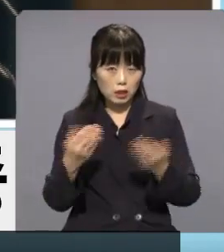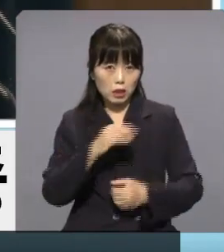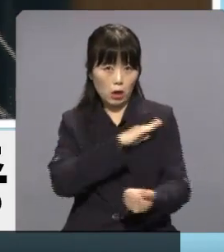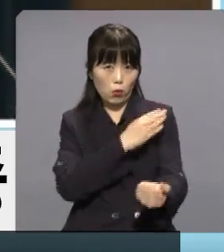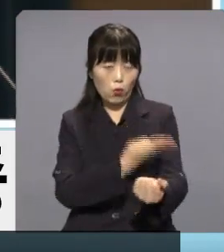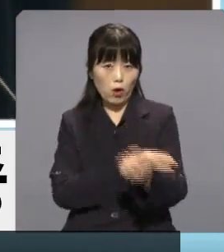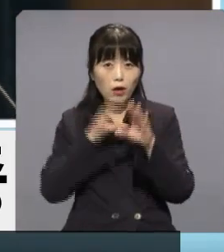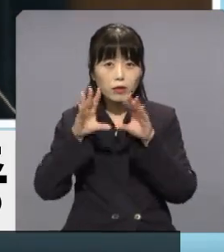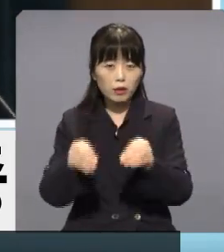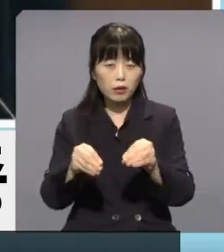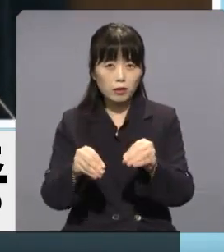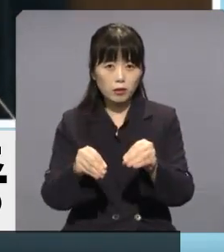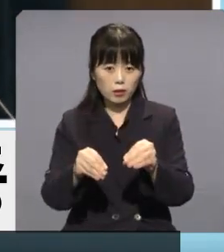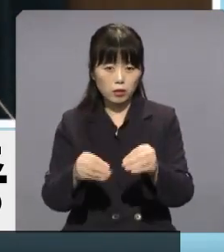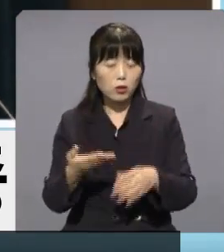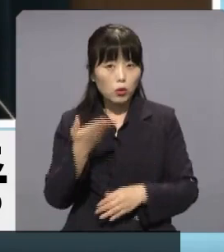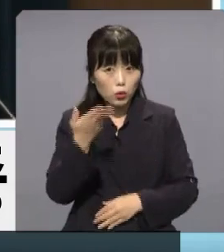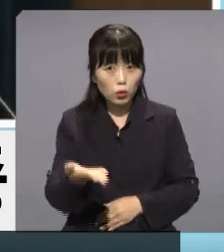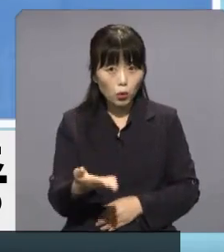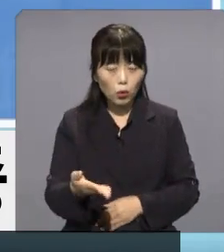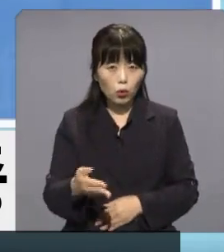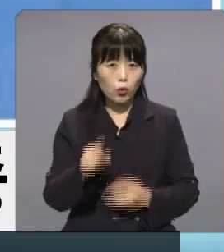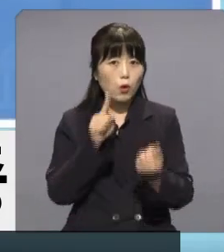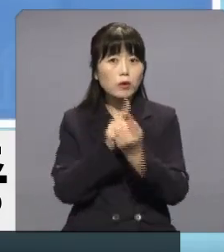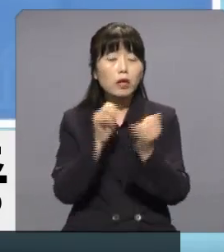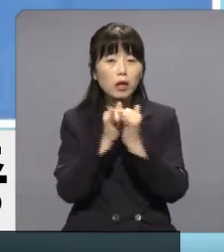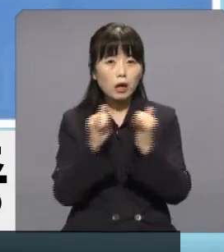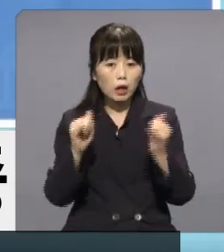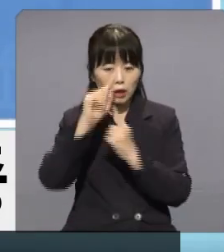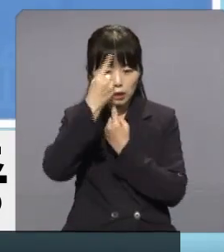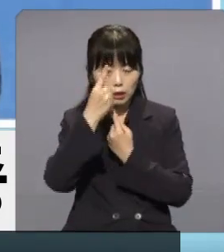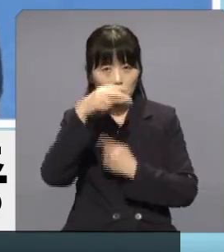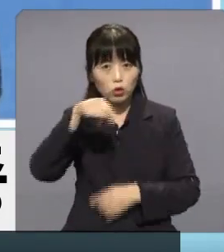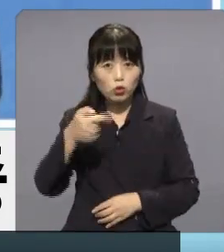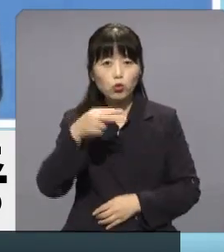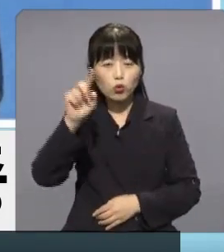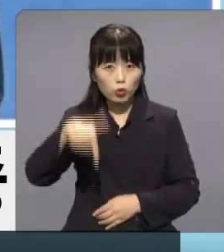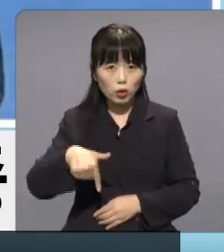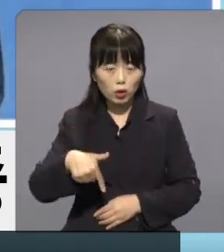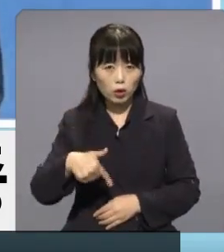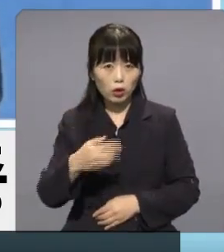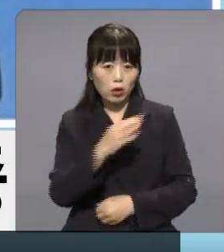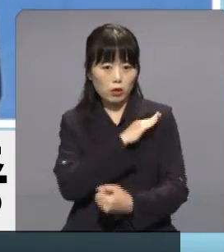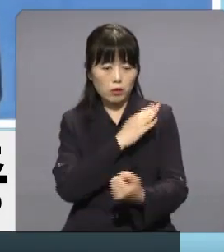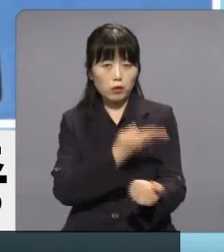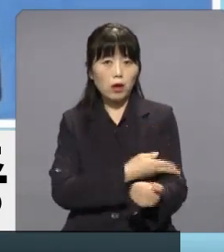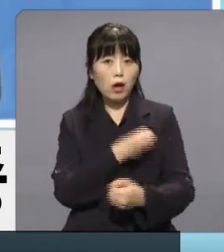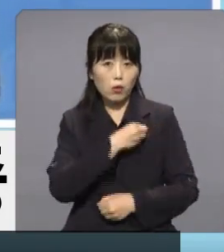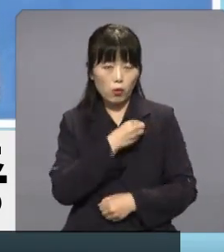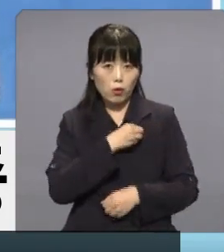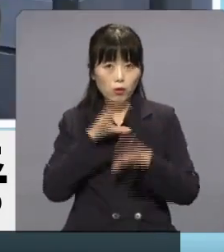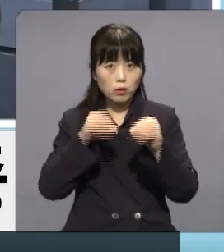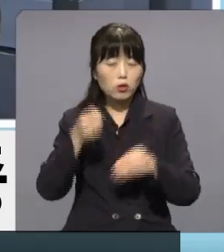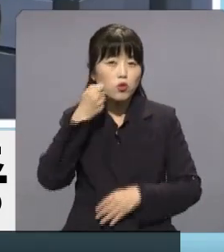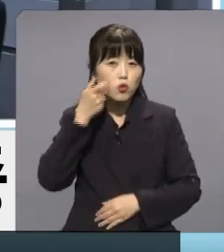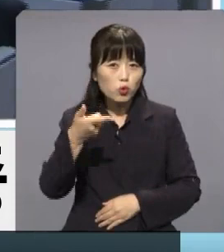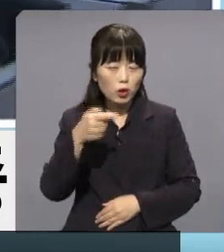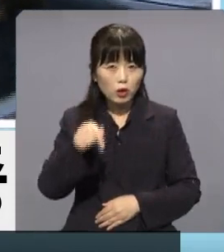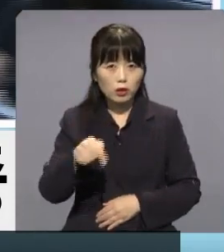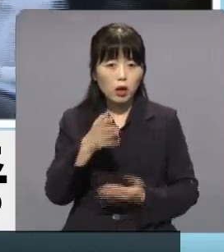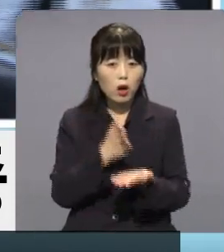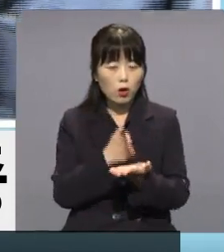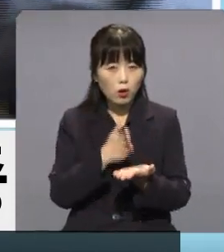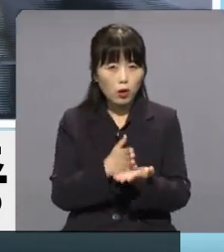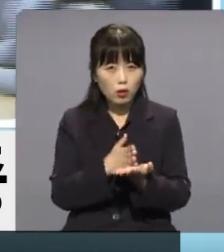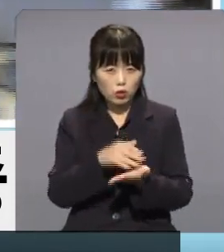좋습니다 그런데 이 당사자인 이주식 에게는 따 온 건지 6개월이 에요 그랬더니 그렇더라도 언론은